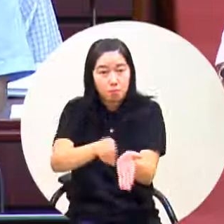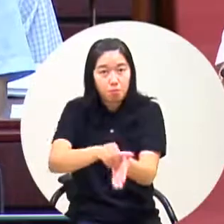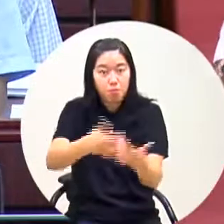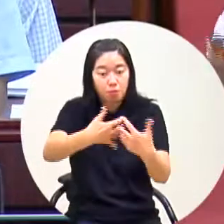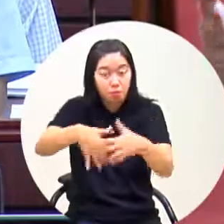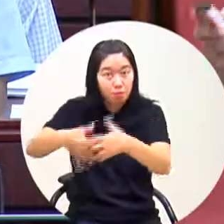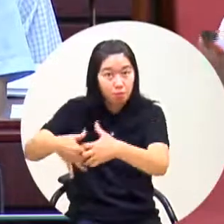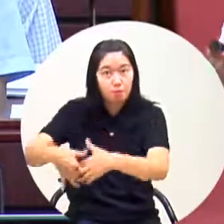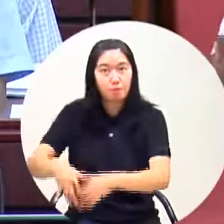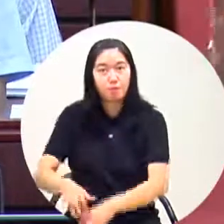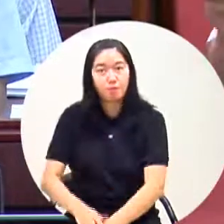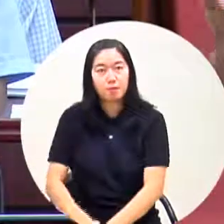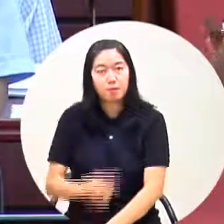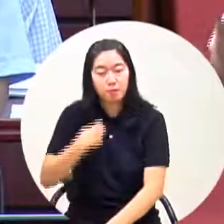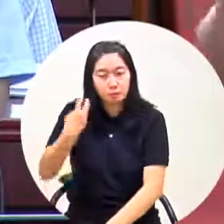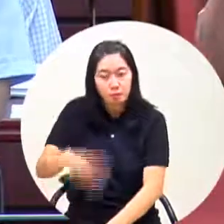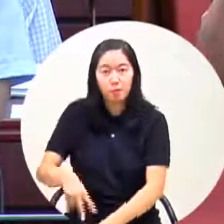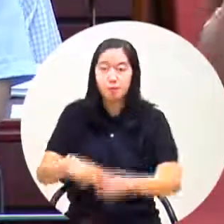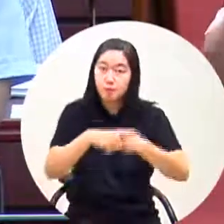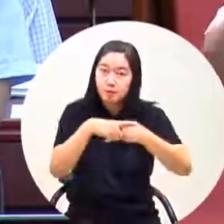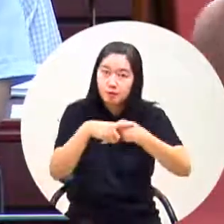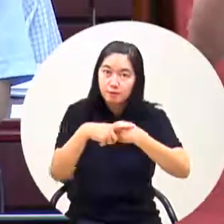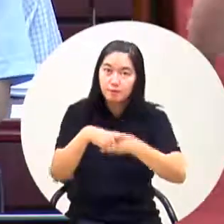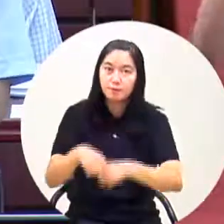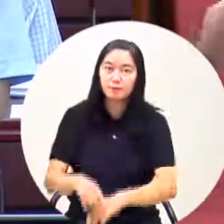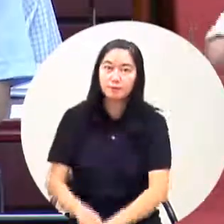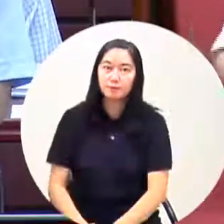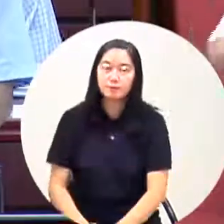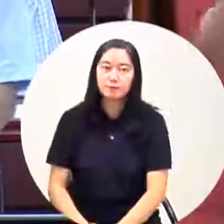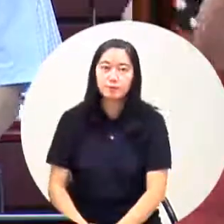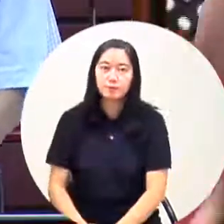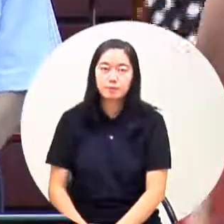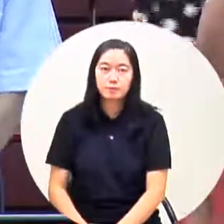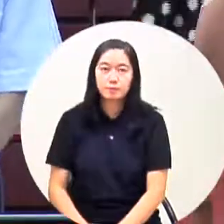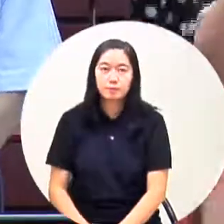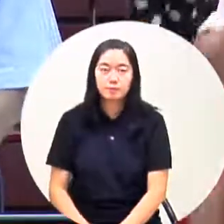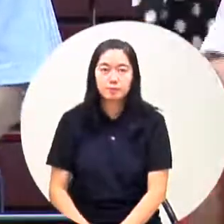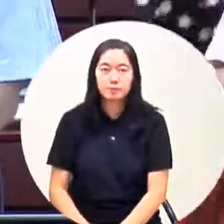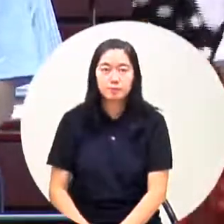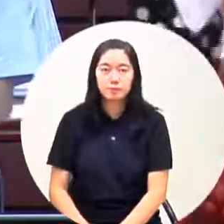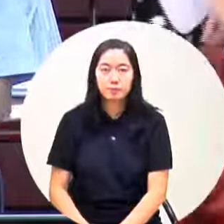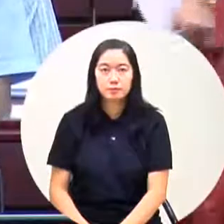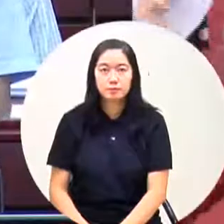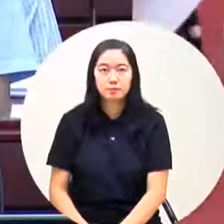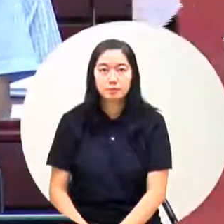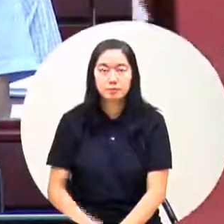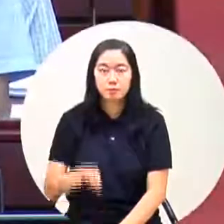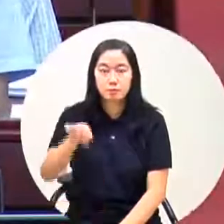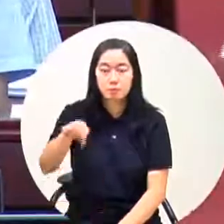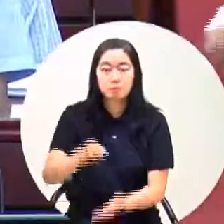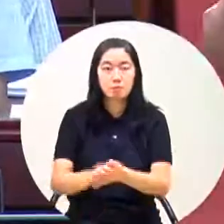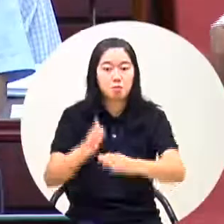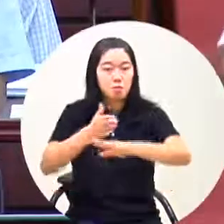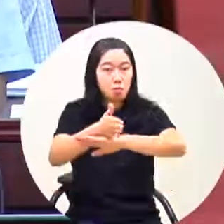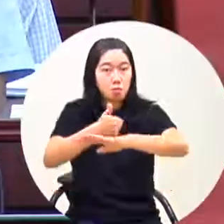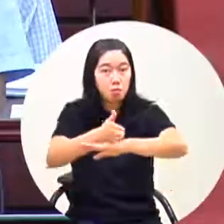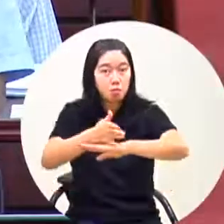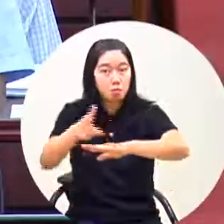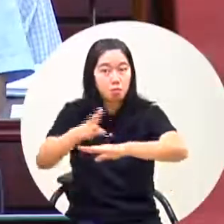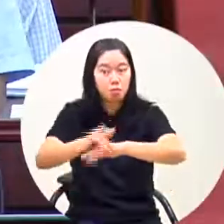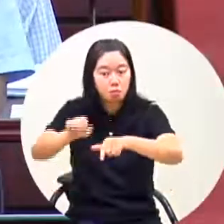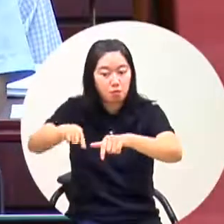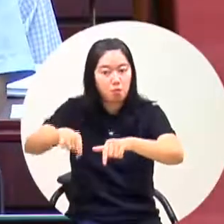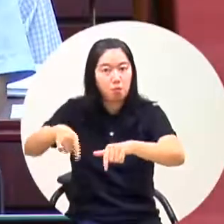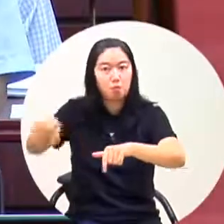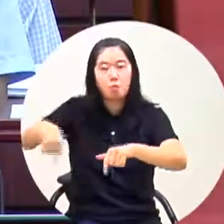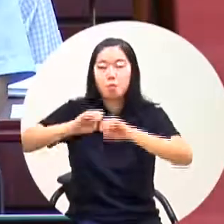长， 这关来了解一下。 局长，你知道，甚至有些卖汽车的制造商已经都宣